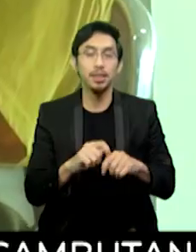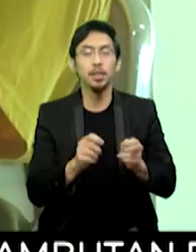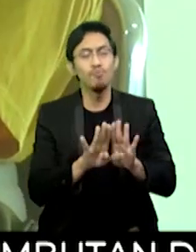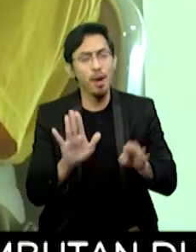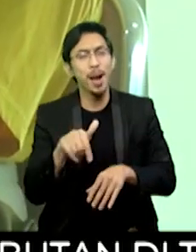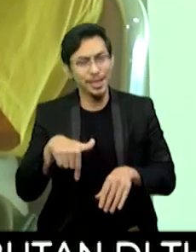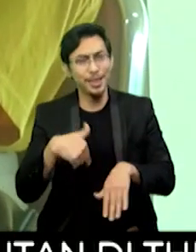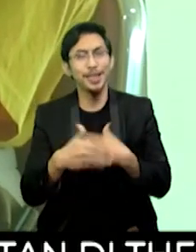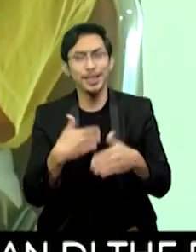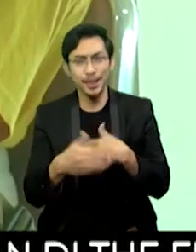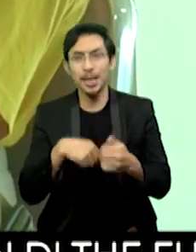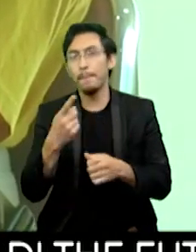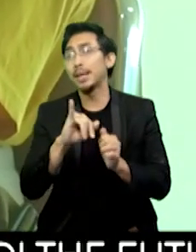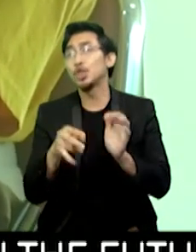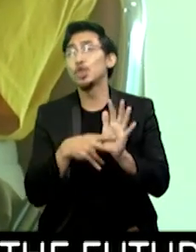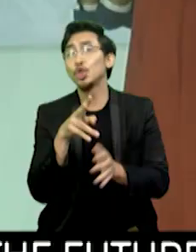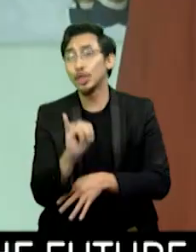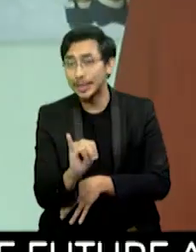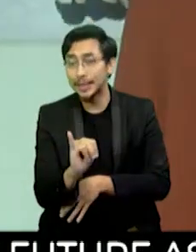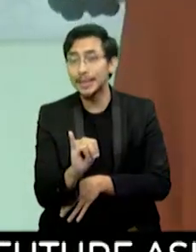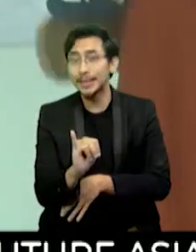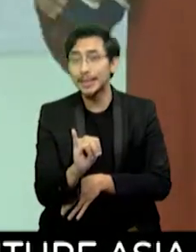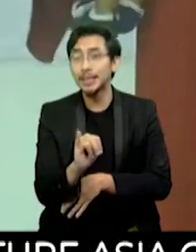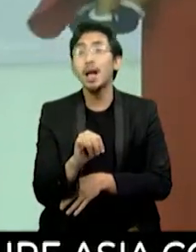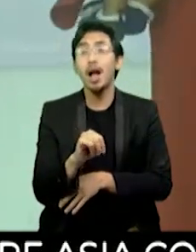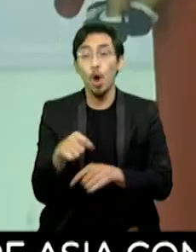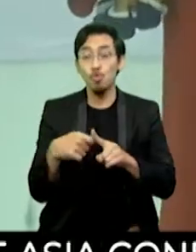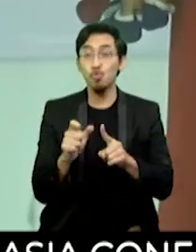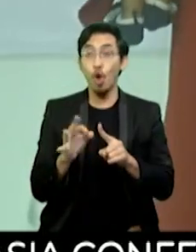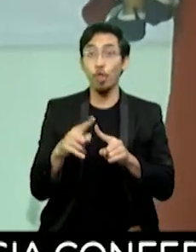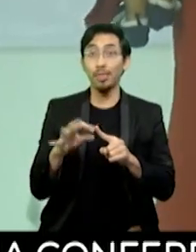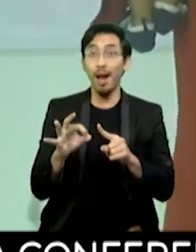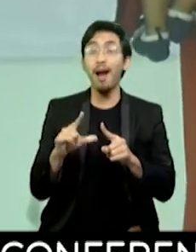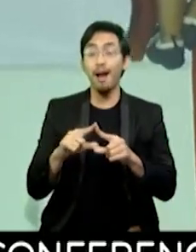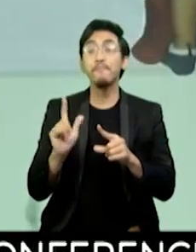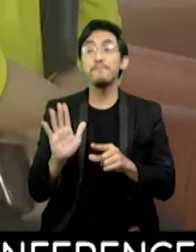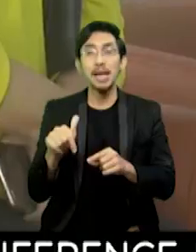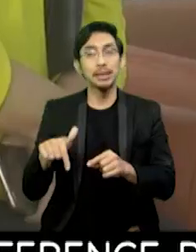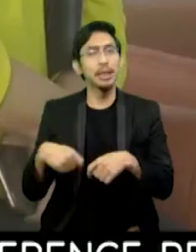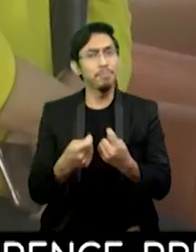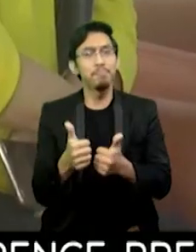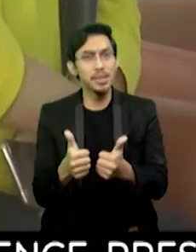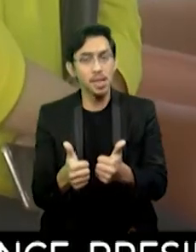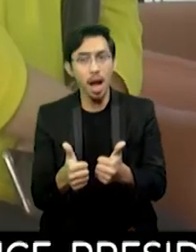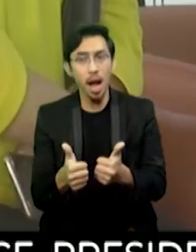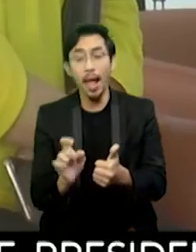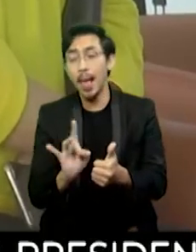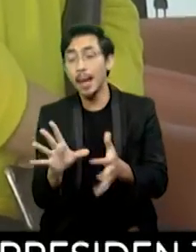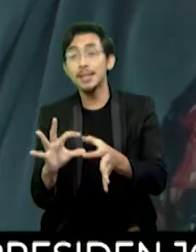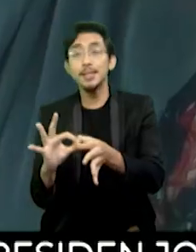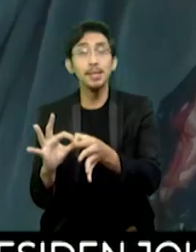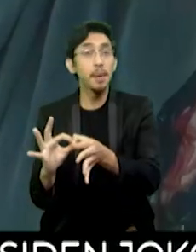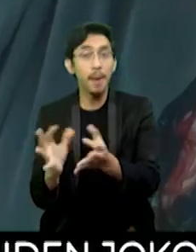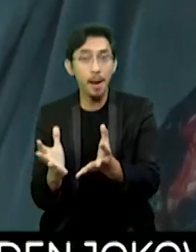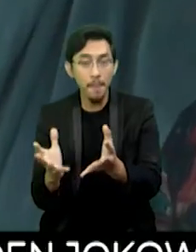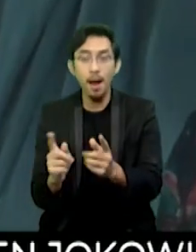2022, selama kuota masih tersedia. Sedangkan operasi sumbing gratis yang juga bekerja sama dengan Smile Train Indonesia, pendaftaran